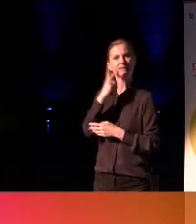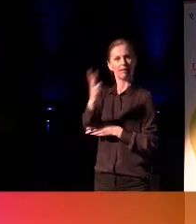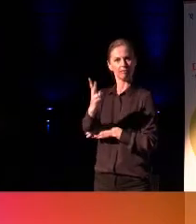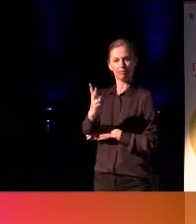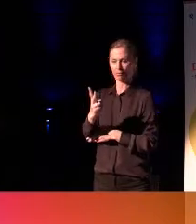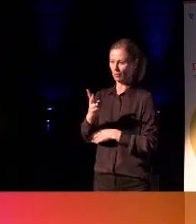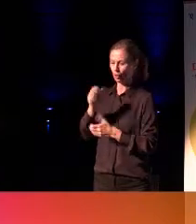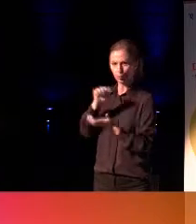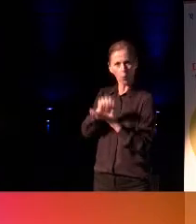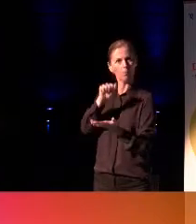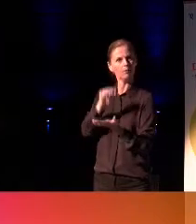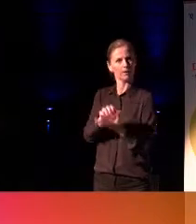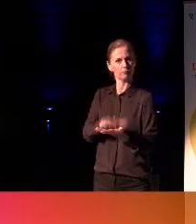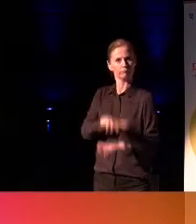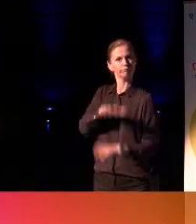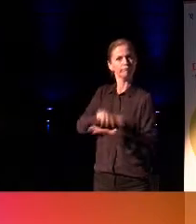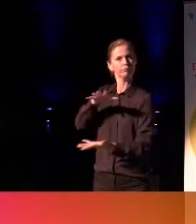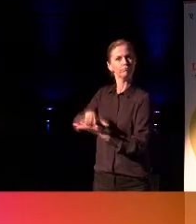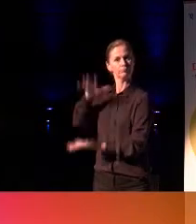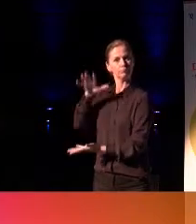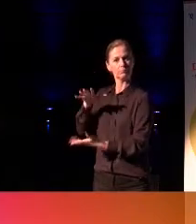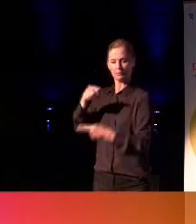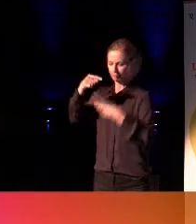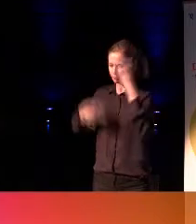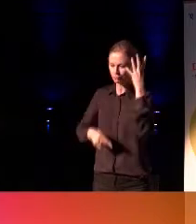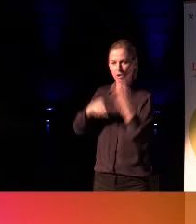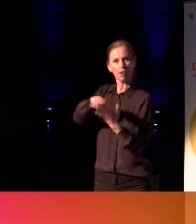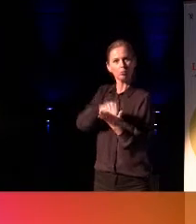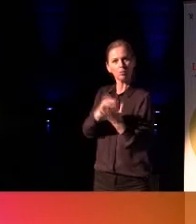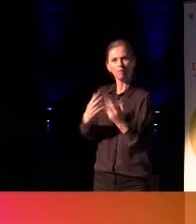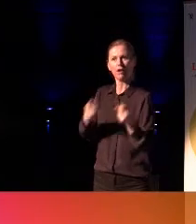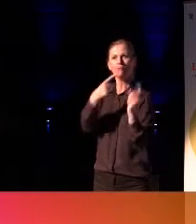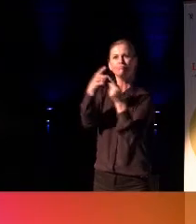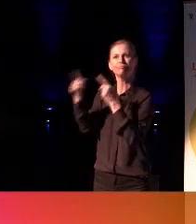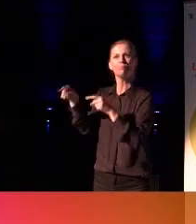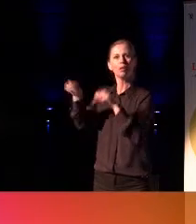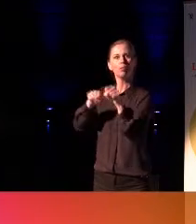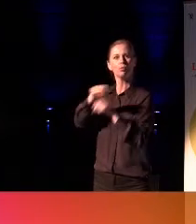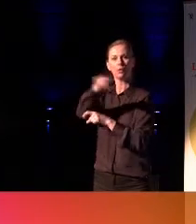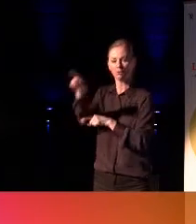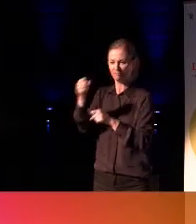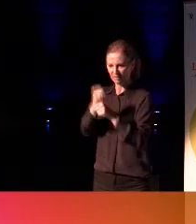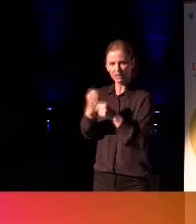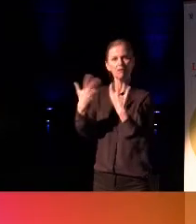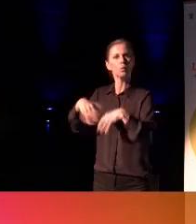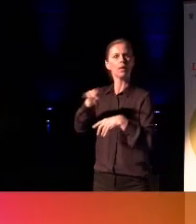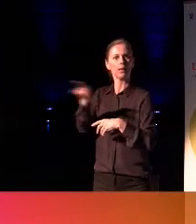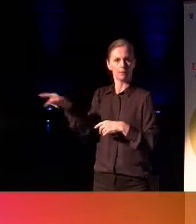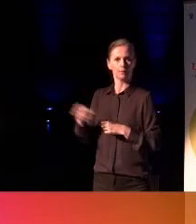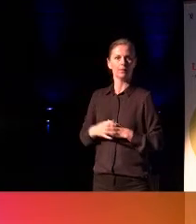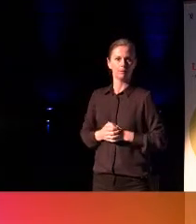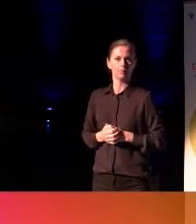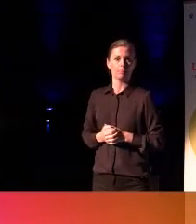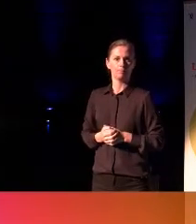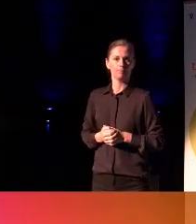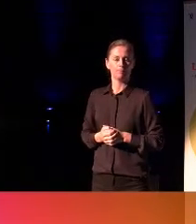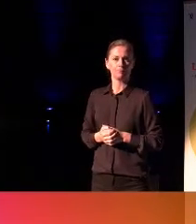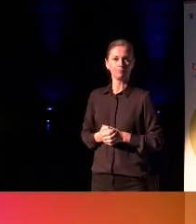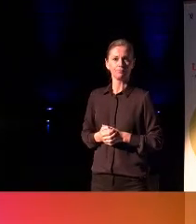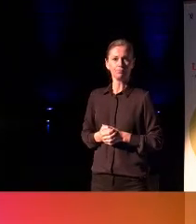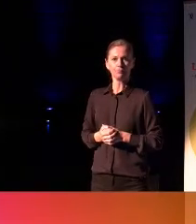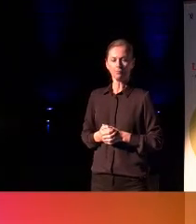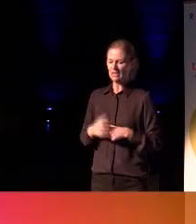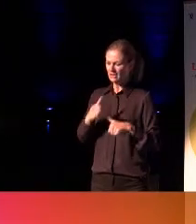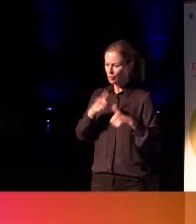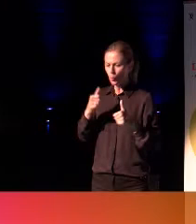gang, dokumentert I diverse rapporter fra de kommunene vi samarbeider med, at faktisk virker. Det gir